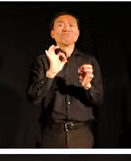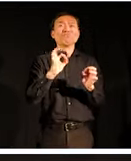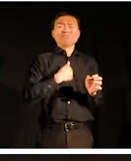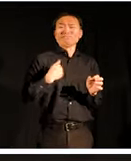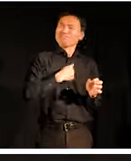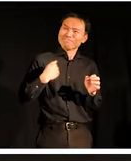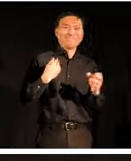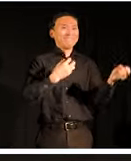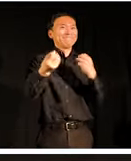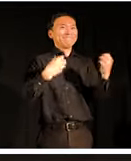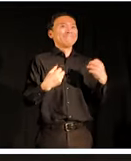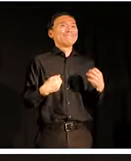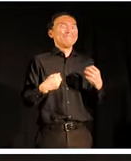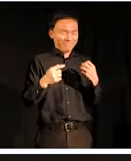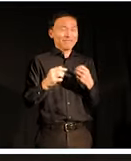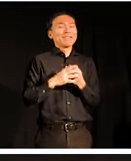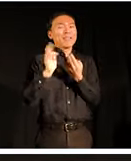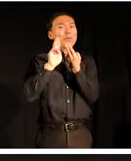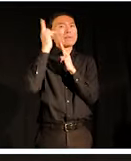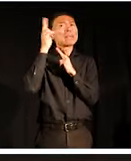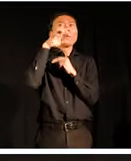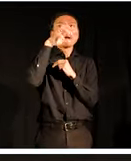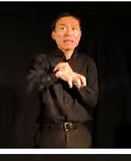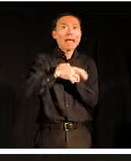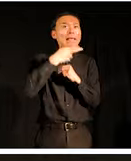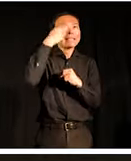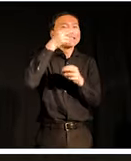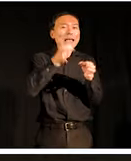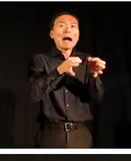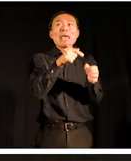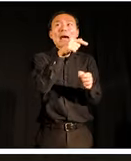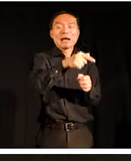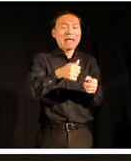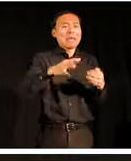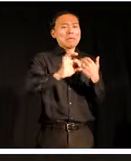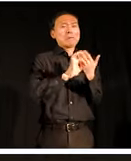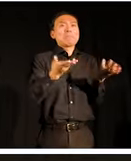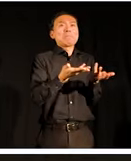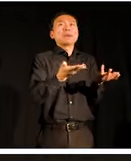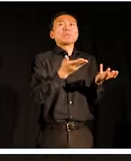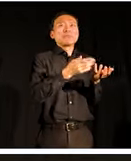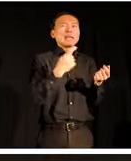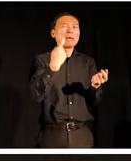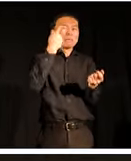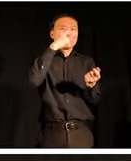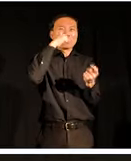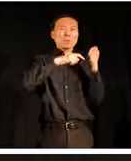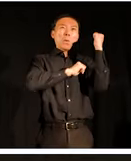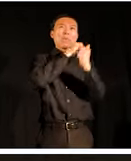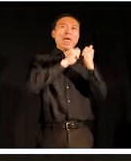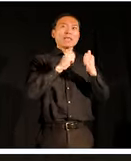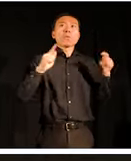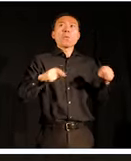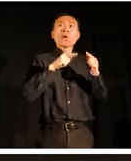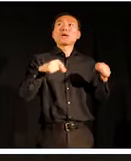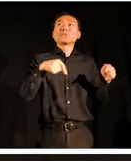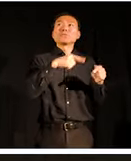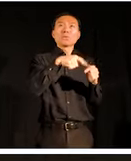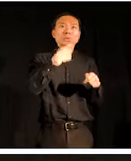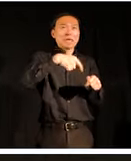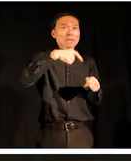そしったら居酒屋でバイトしながらあの古典音学の先生に出会うんですね三振それであの鍵